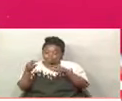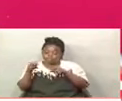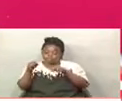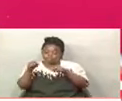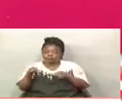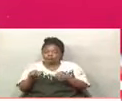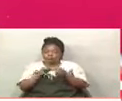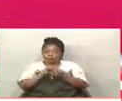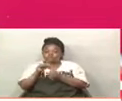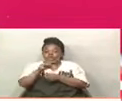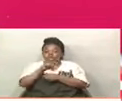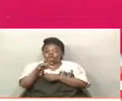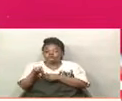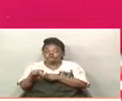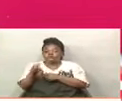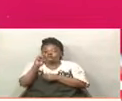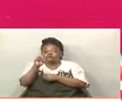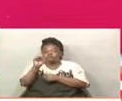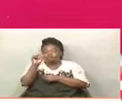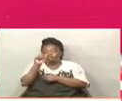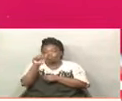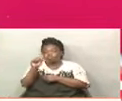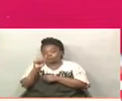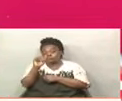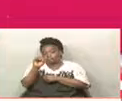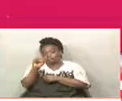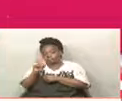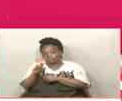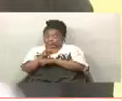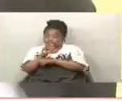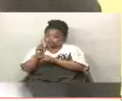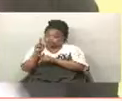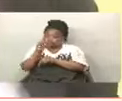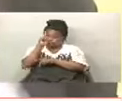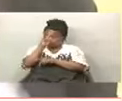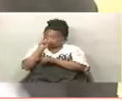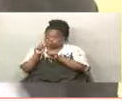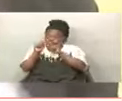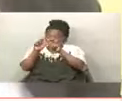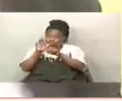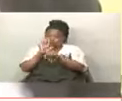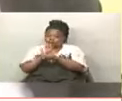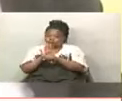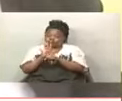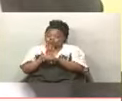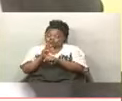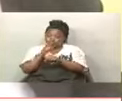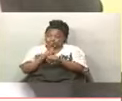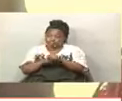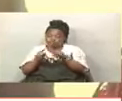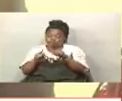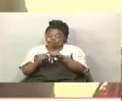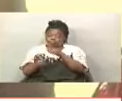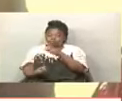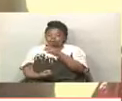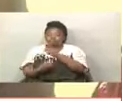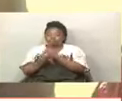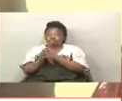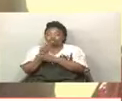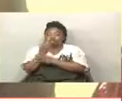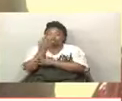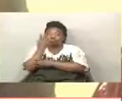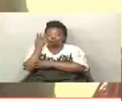eno. Moses Lubulwa akulira Luba Events agambye okujja mbonji nga bukyali bagisimbe.